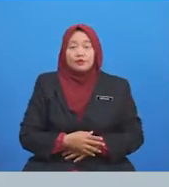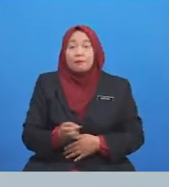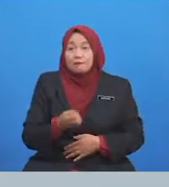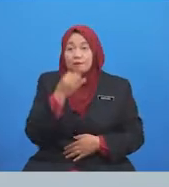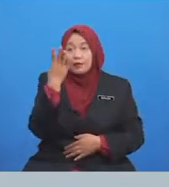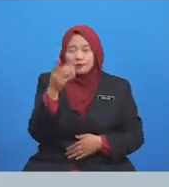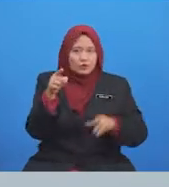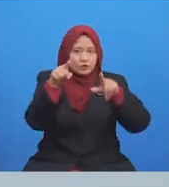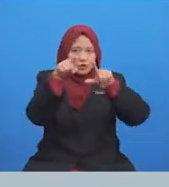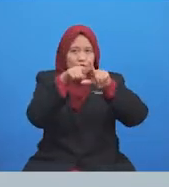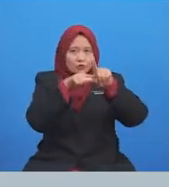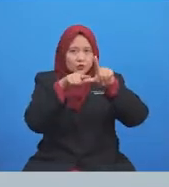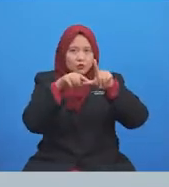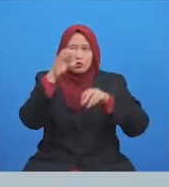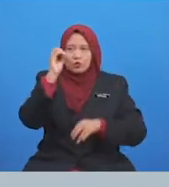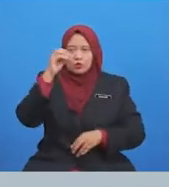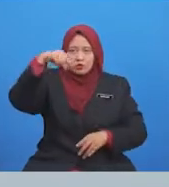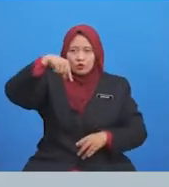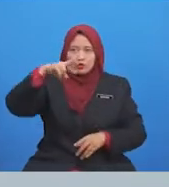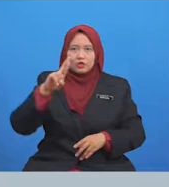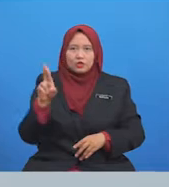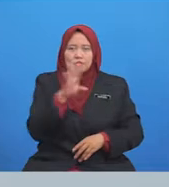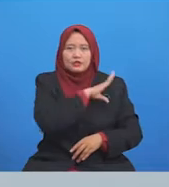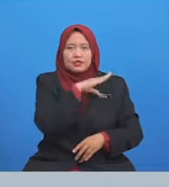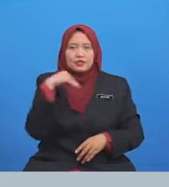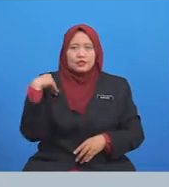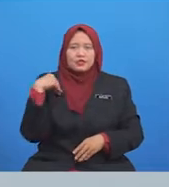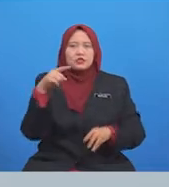sudut OQR dan sudut OQP?